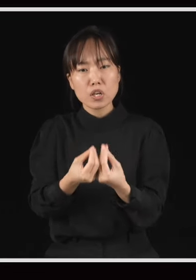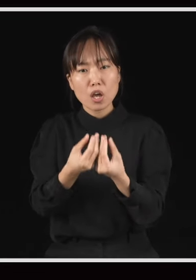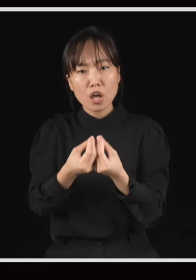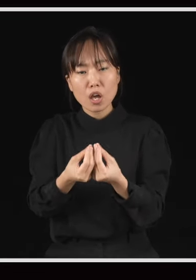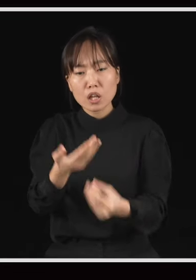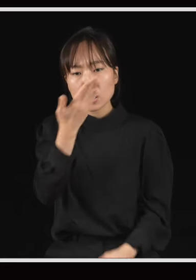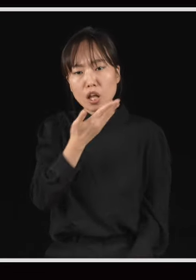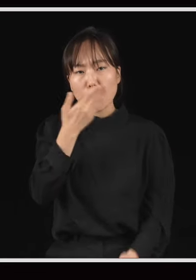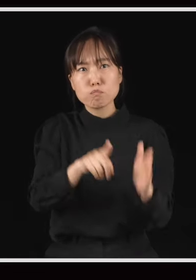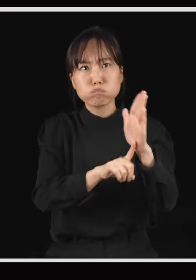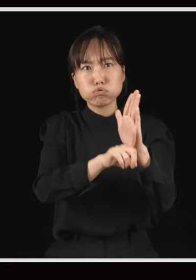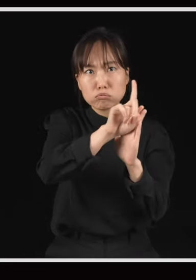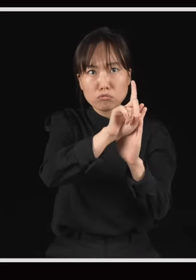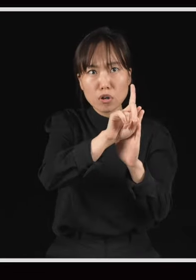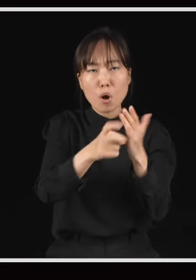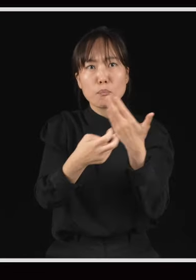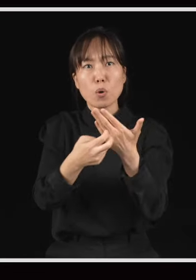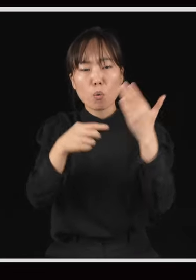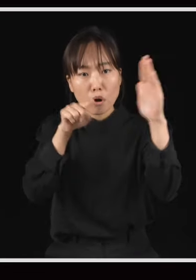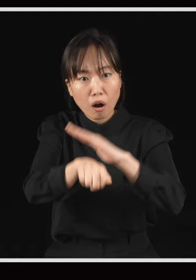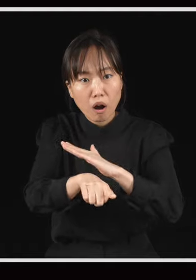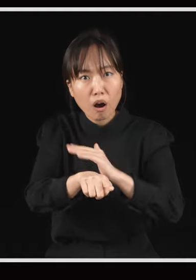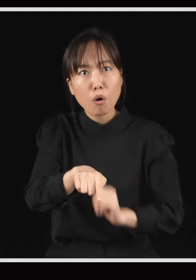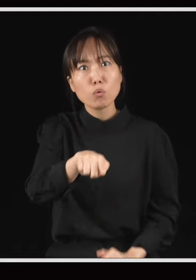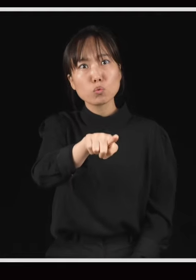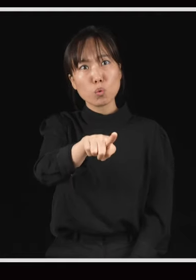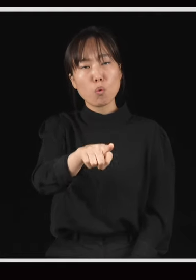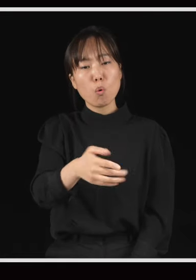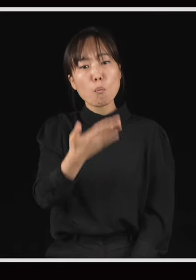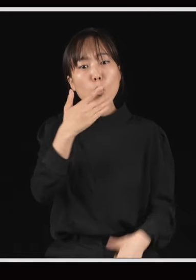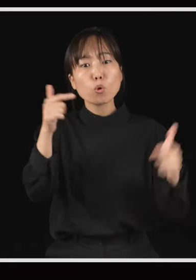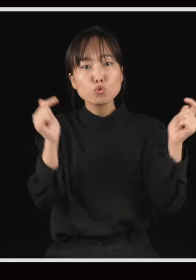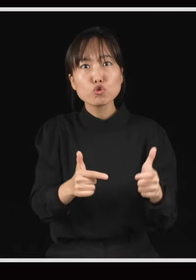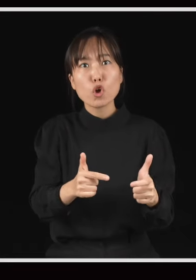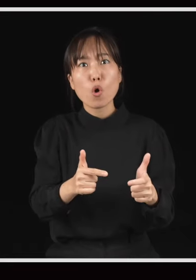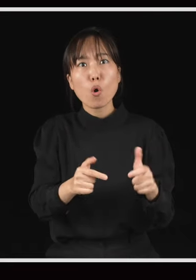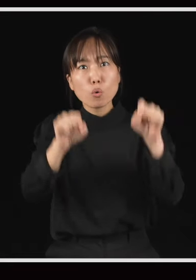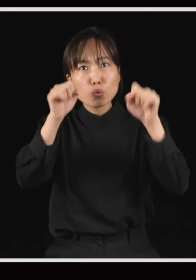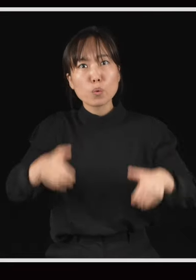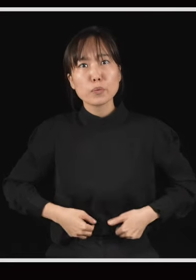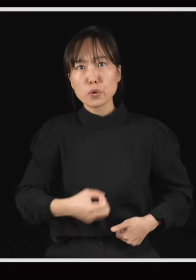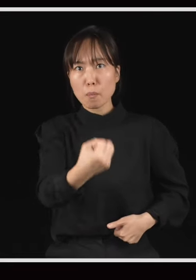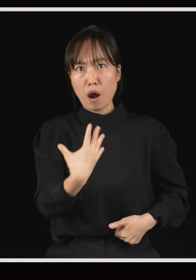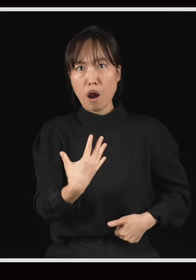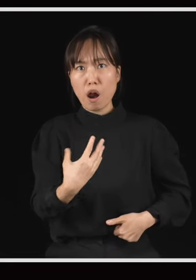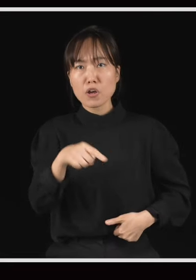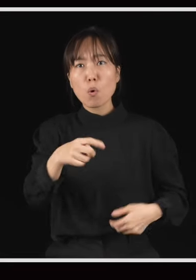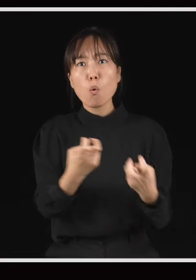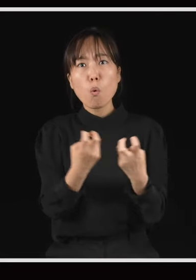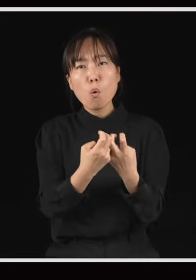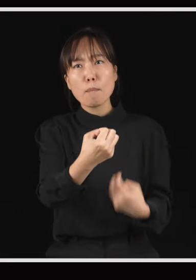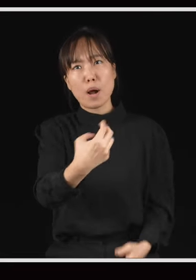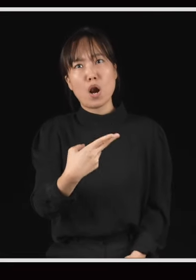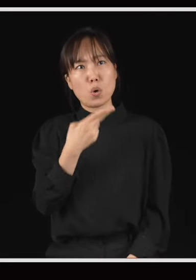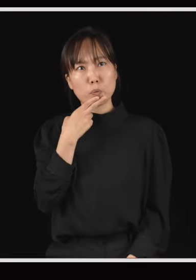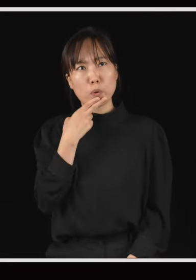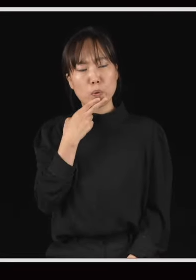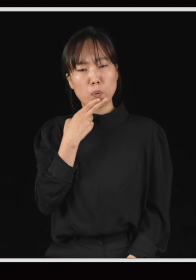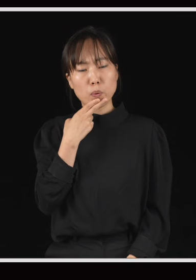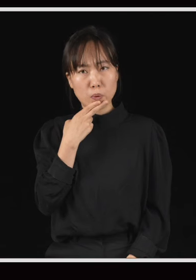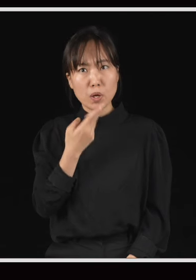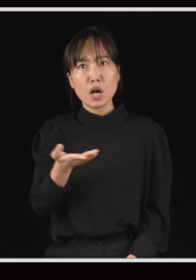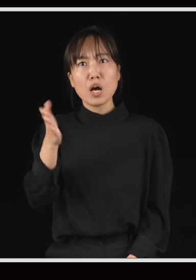예를 들어서 당뇨 조절이 안 돼서 당뇨병 선생님을 만나러 가면 그 결과만 얘기를 한단 말이에요. 그래서 우리는